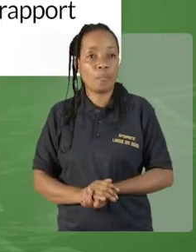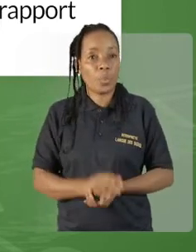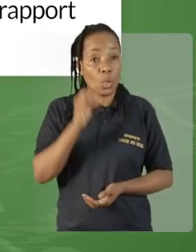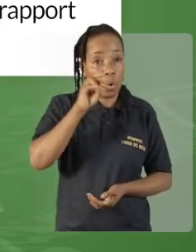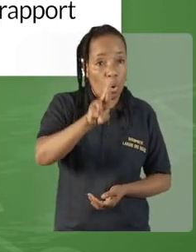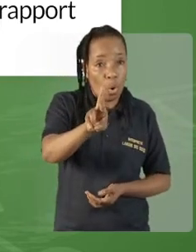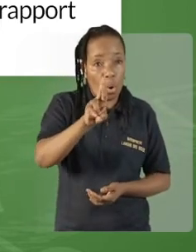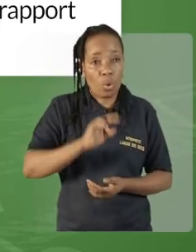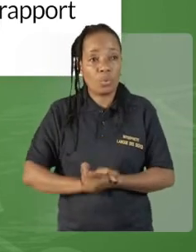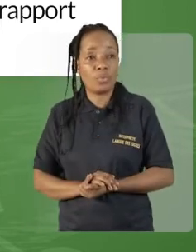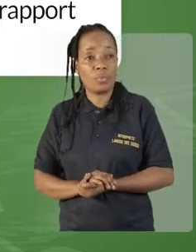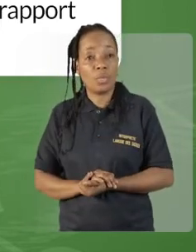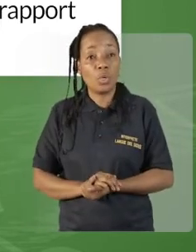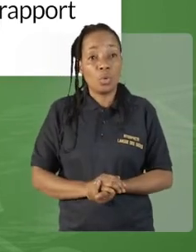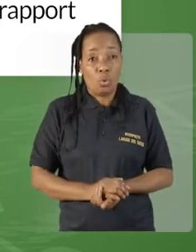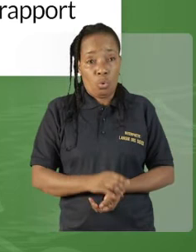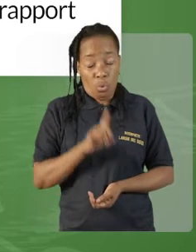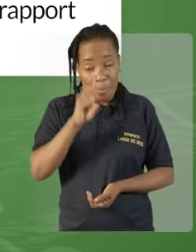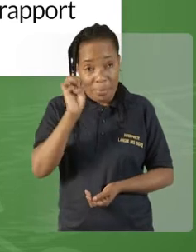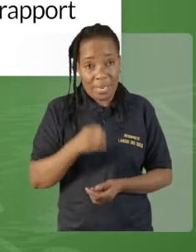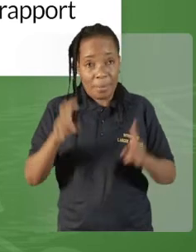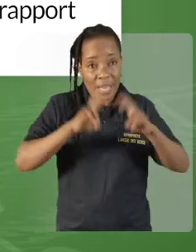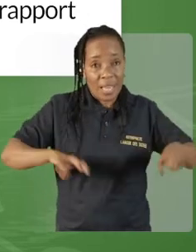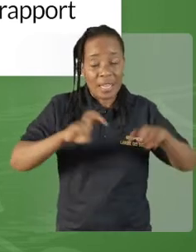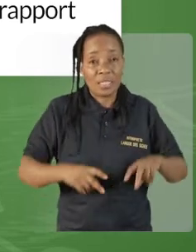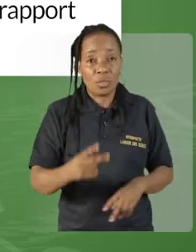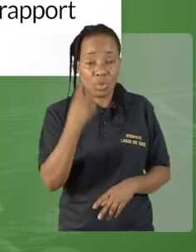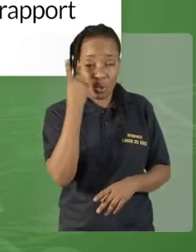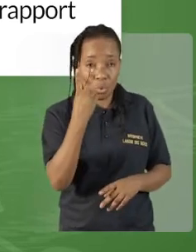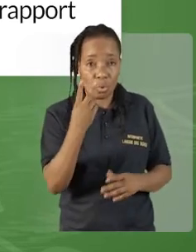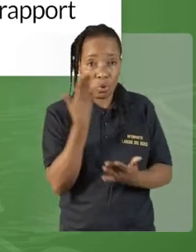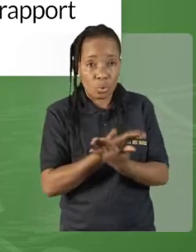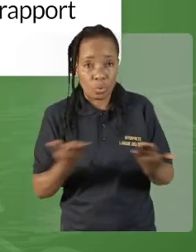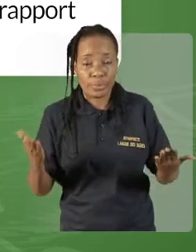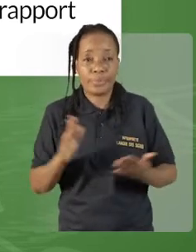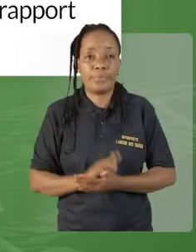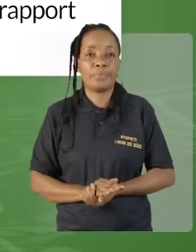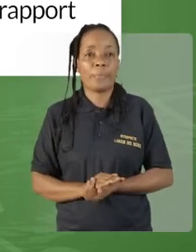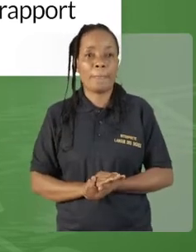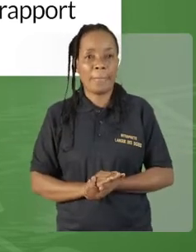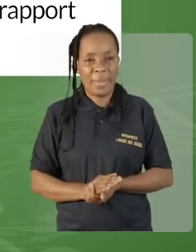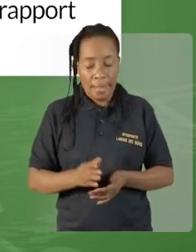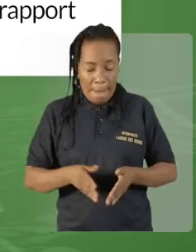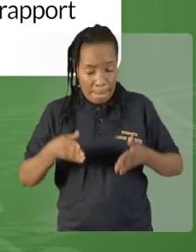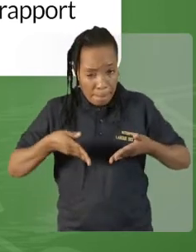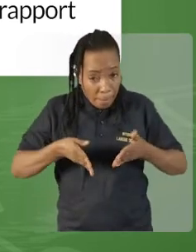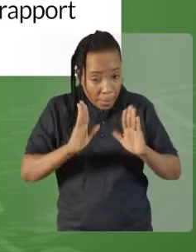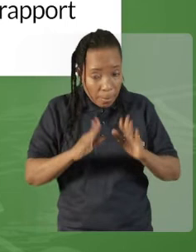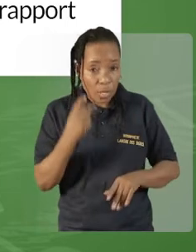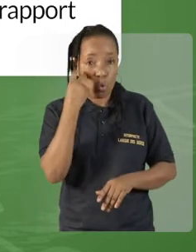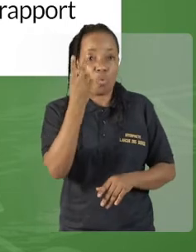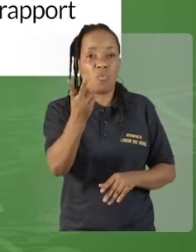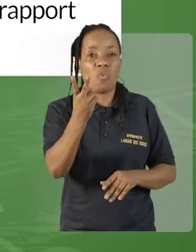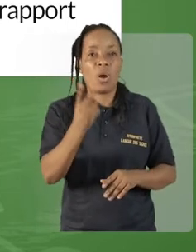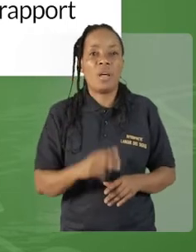Or, une première analyse de ces deux productions laisse entrevoir